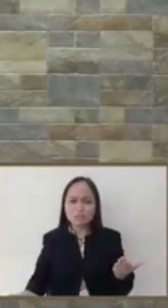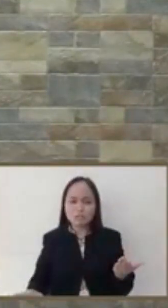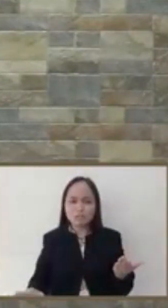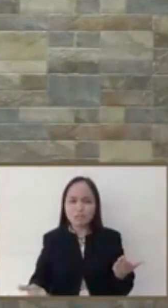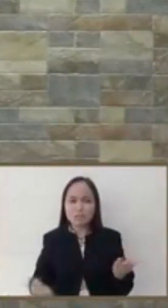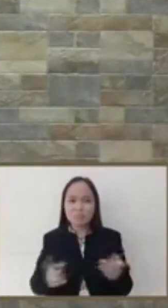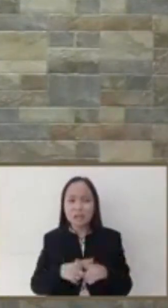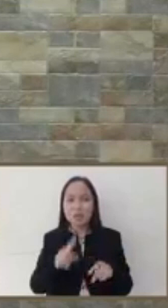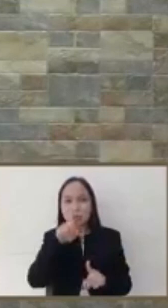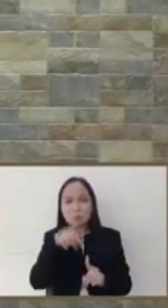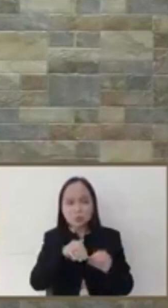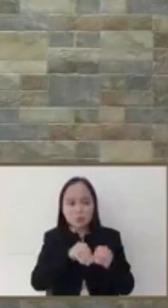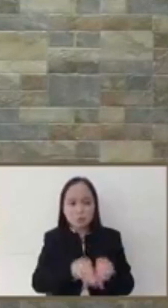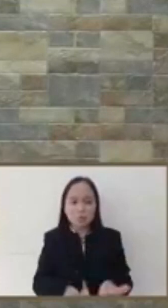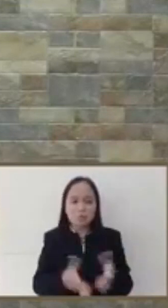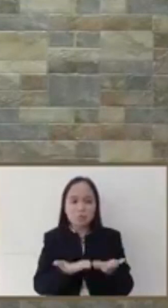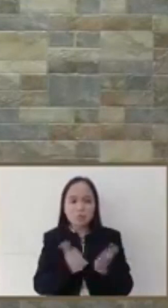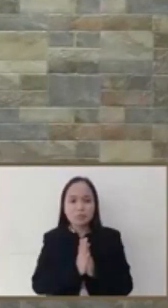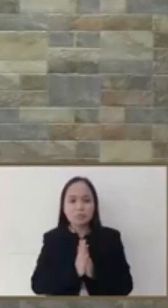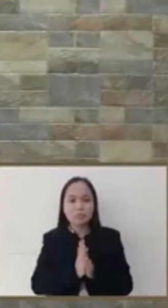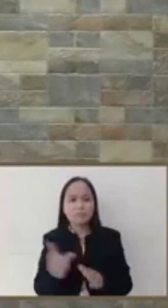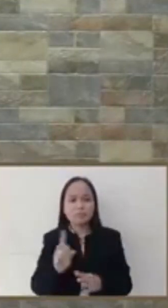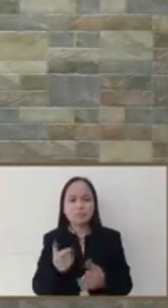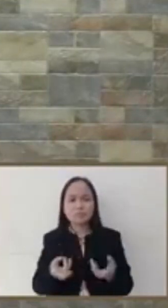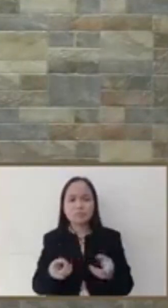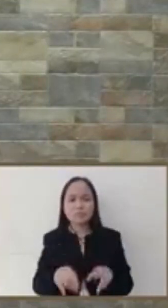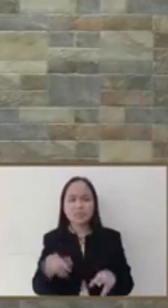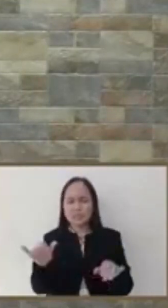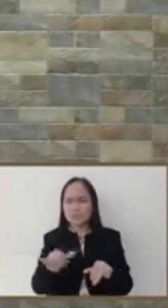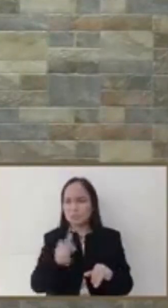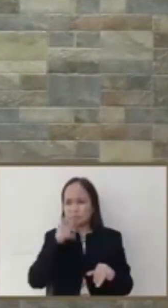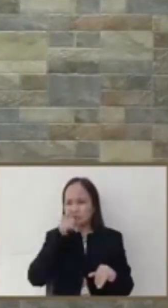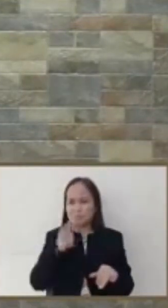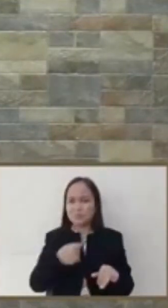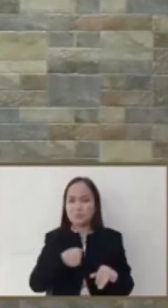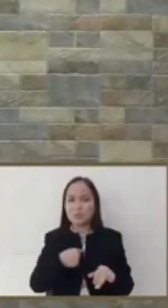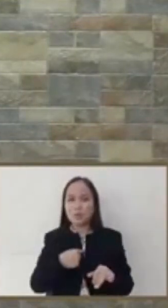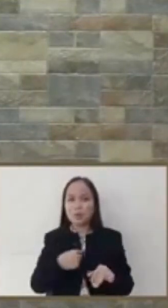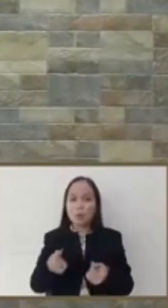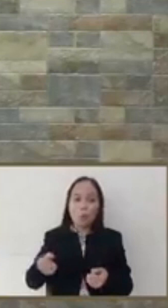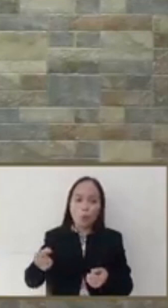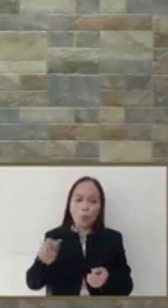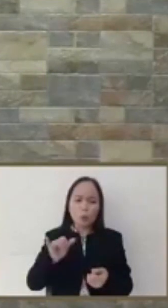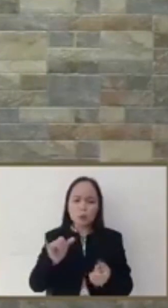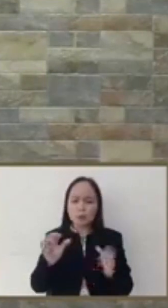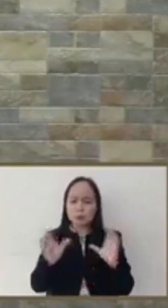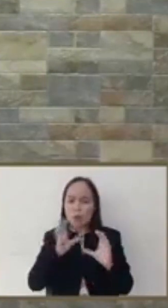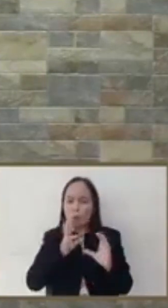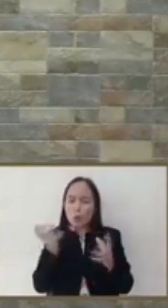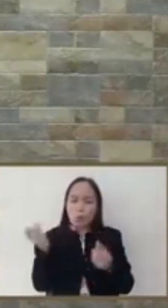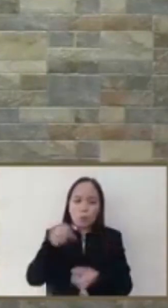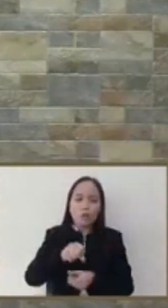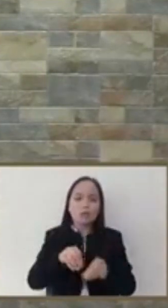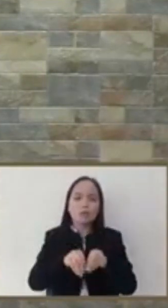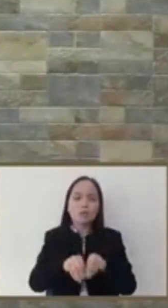Pero pag nawala na yung temporal, anong darating sa atin? Para kang binuhusan ng malamig na tubig. Wala ang